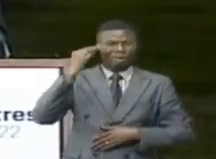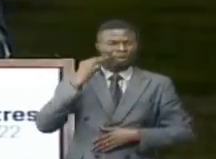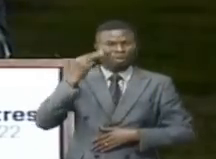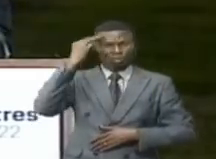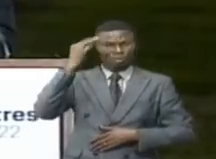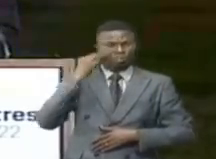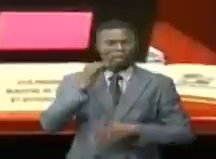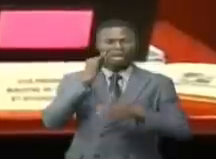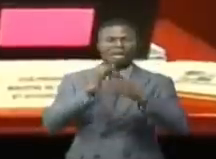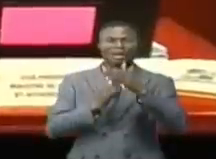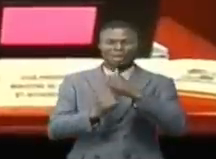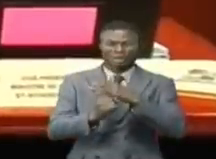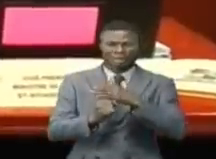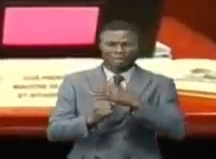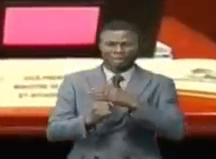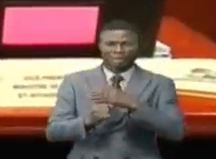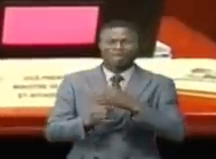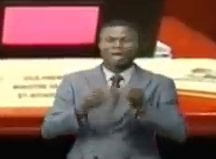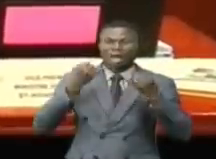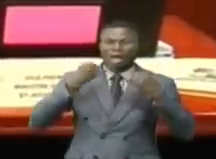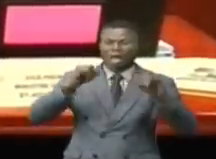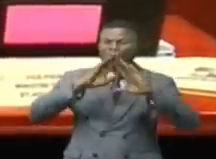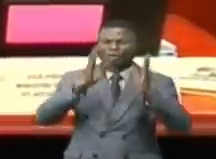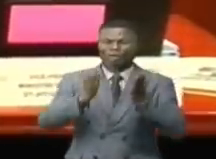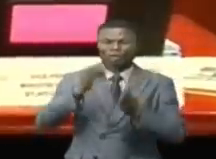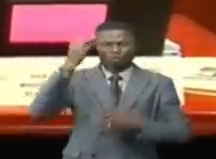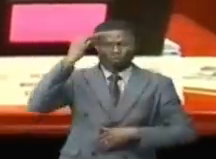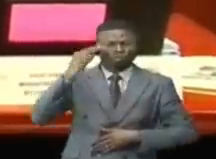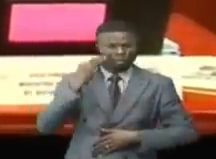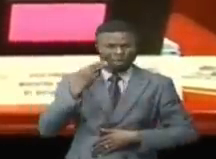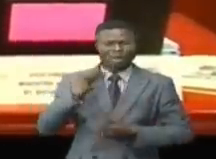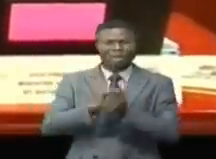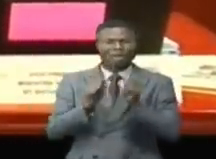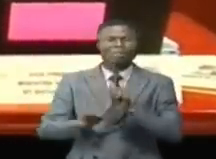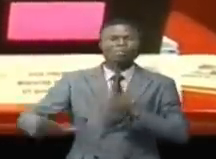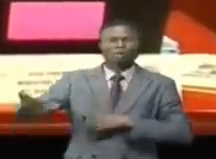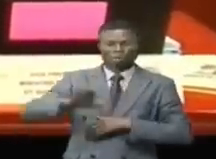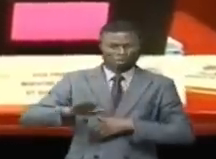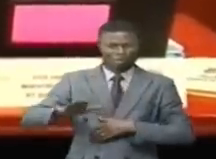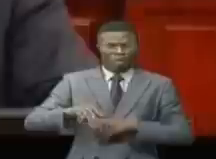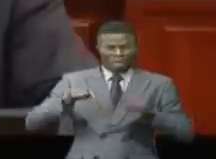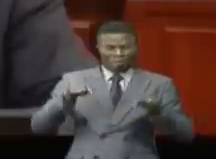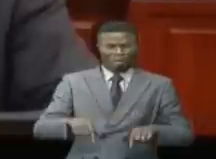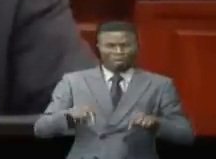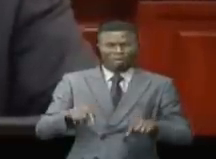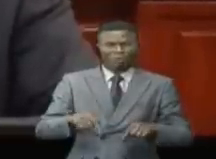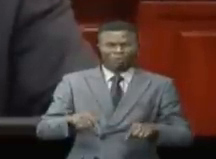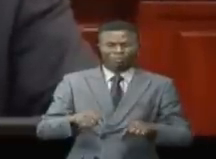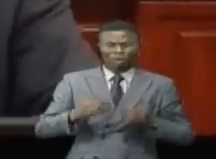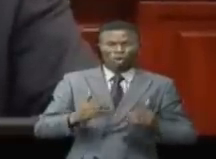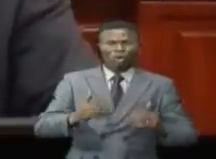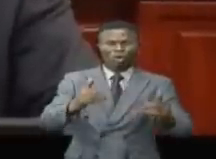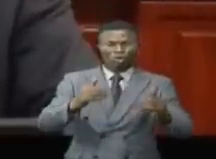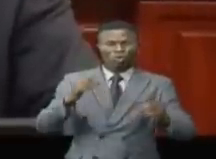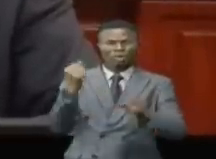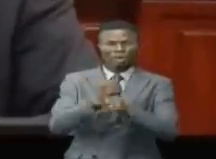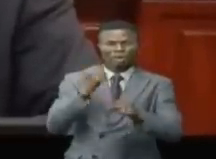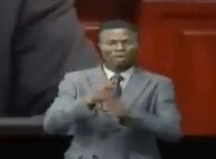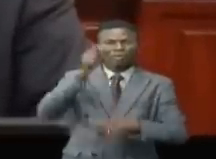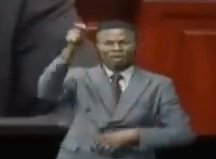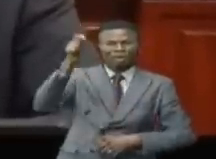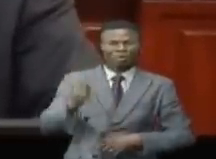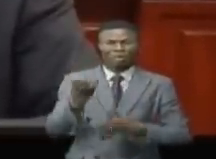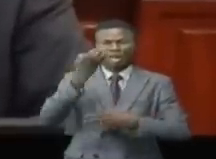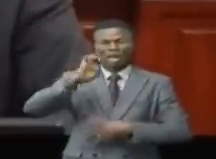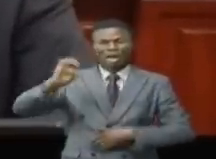de l'Intérieur, a informé le Conseil de l'État du territoire qui reste dominé par la poursuite des opérations militaires à l'est